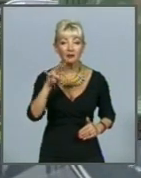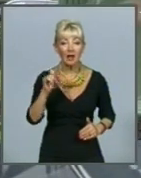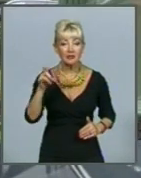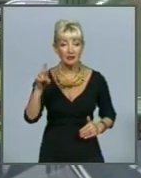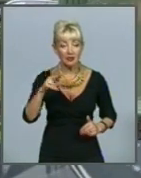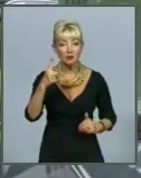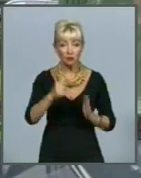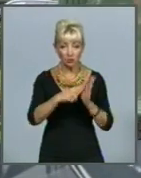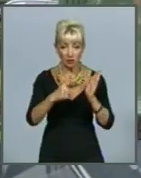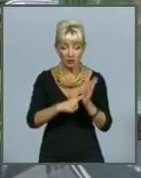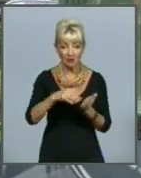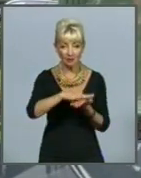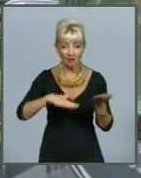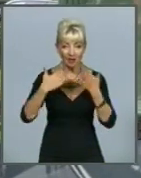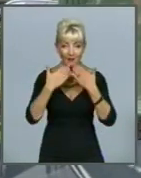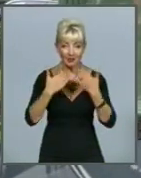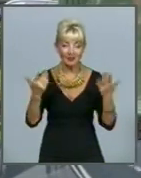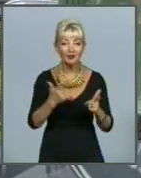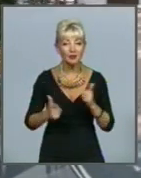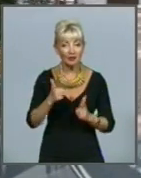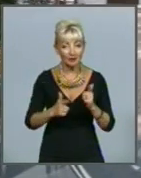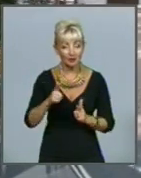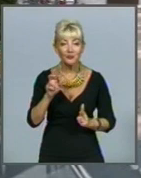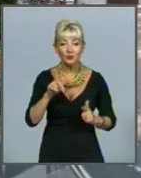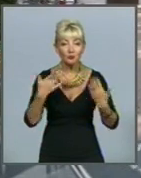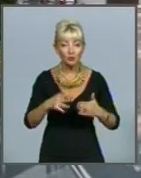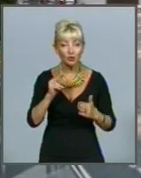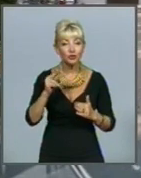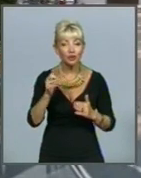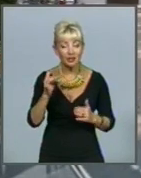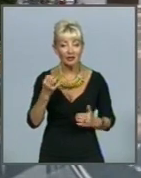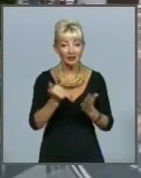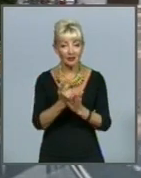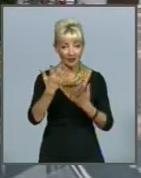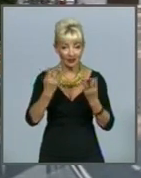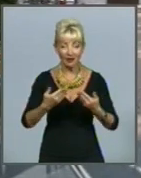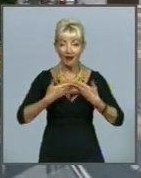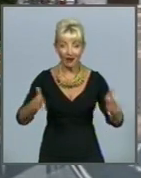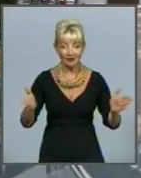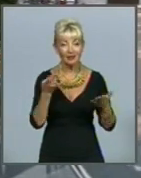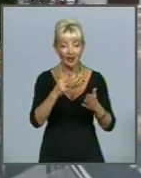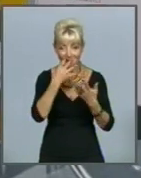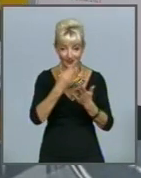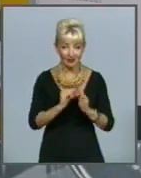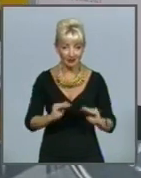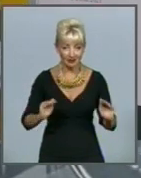тривають останні приготування, щоб вже через кілька днів відчинити двері для своїх вихованців. Цьогорічний новий навчальний рік